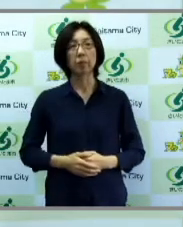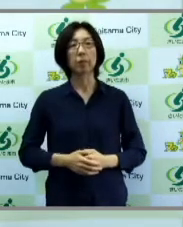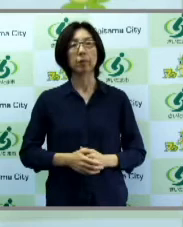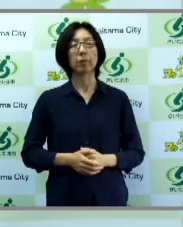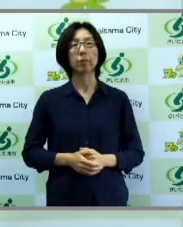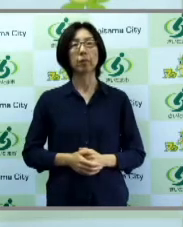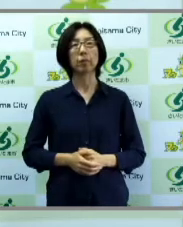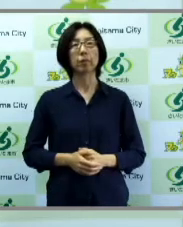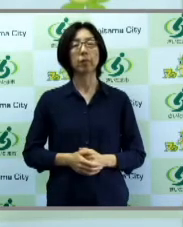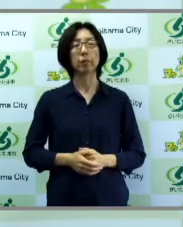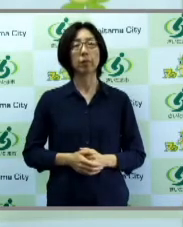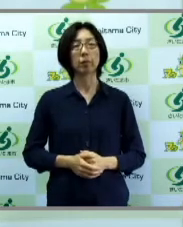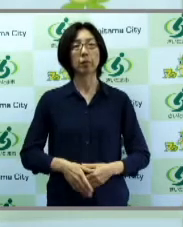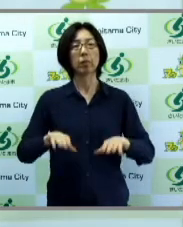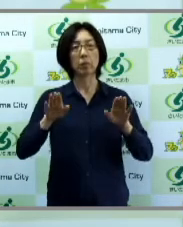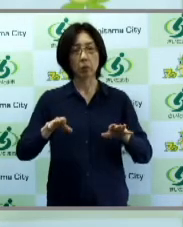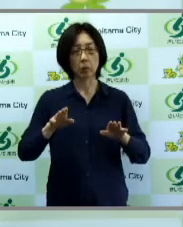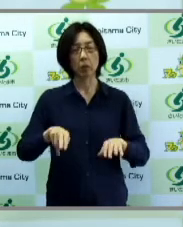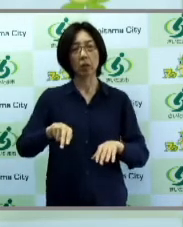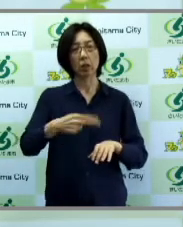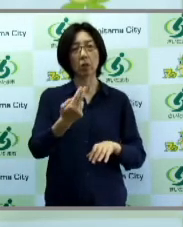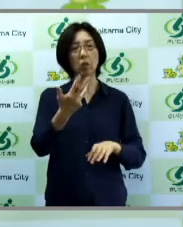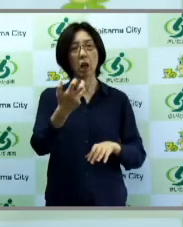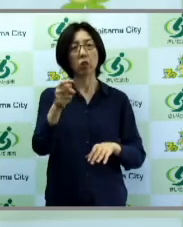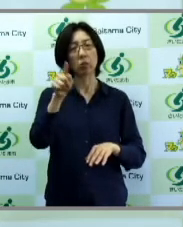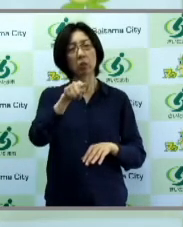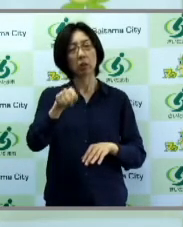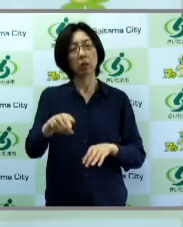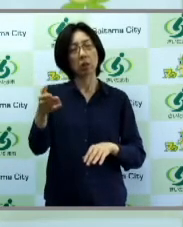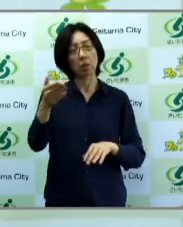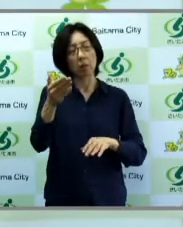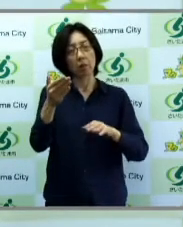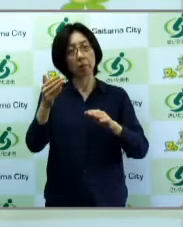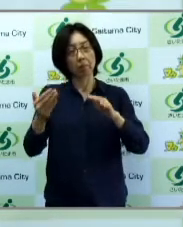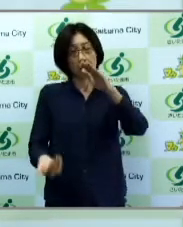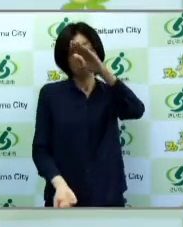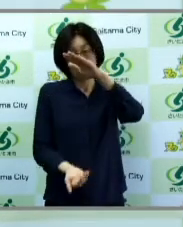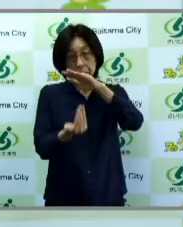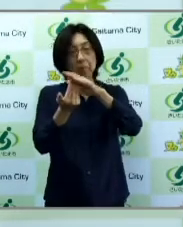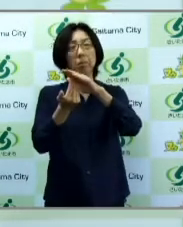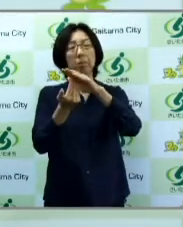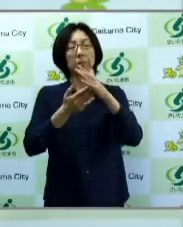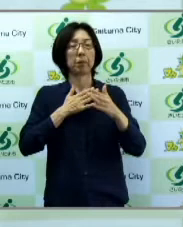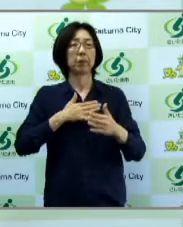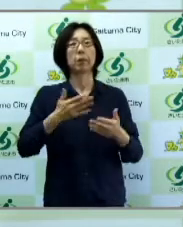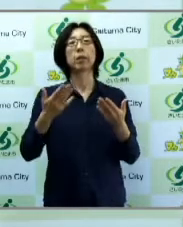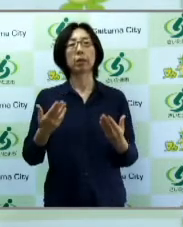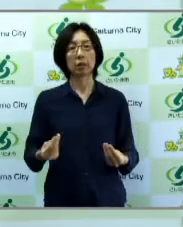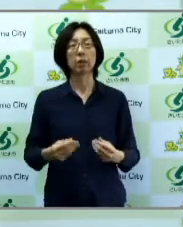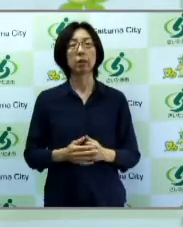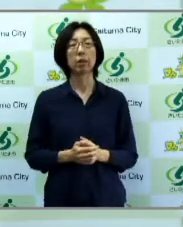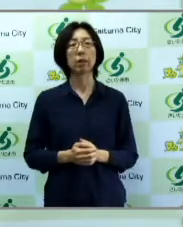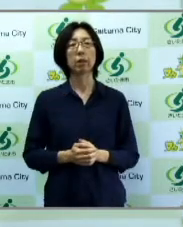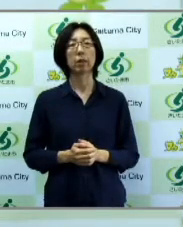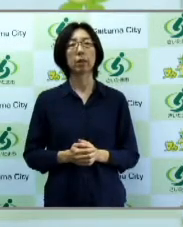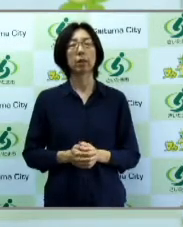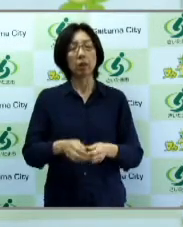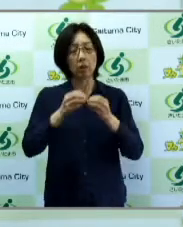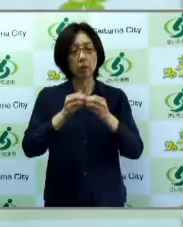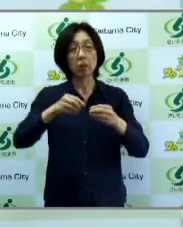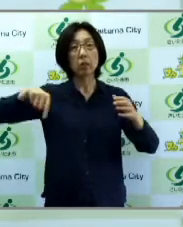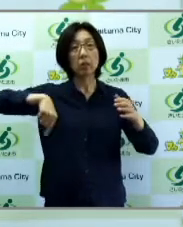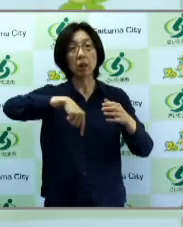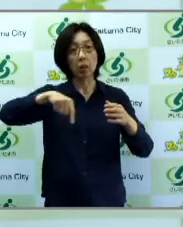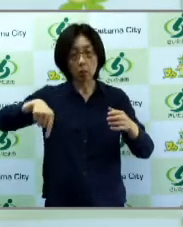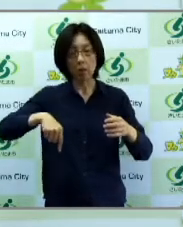感染者が出ているということについては知りました。ちょっと中身については具体的にま